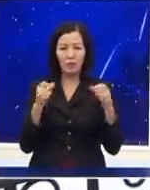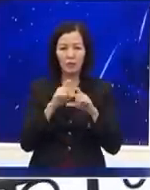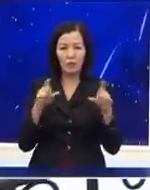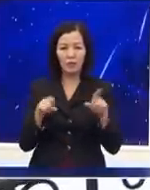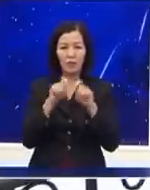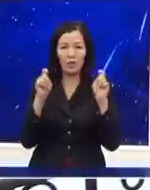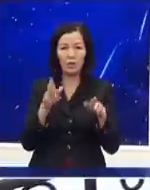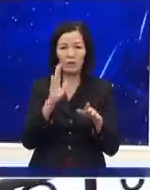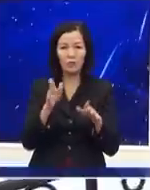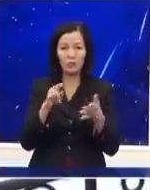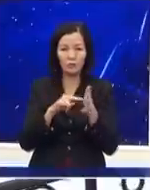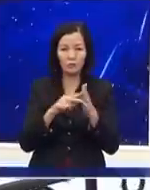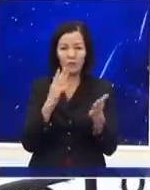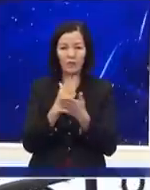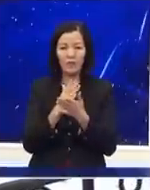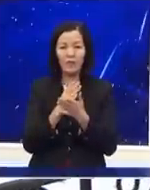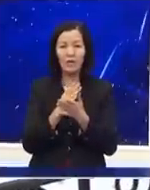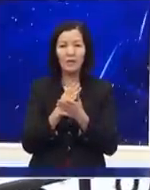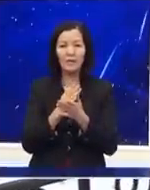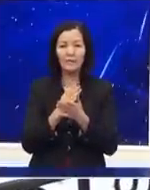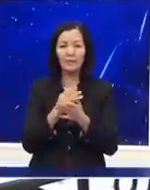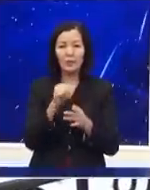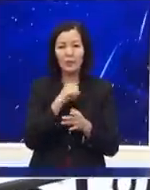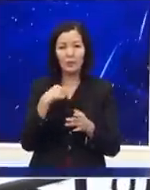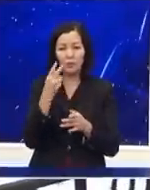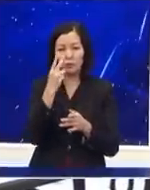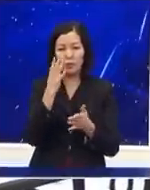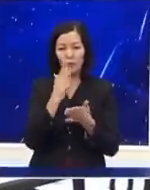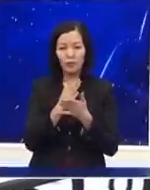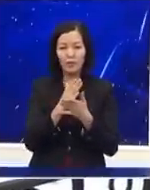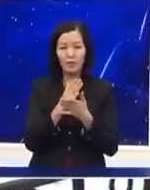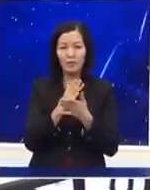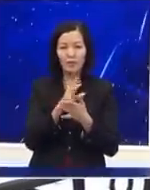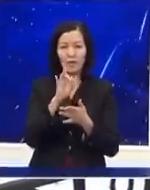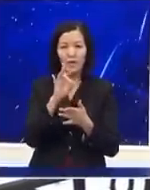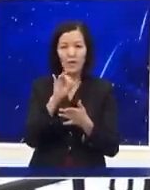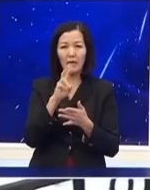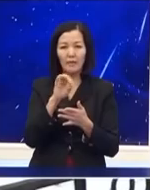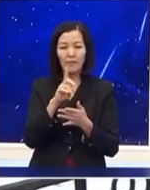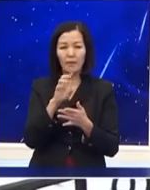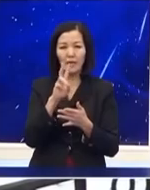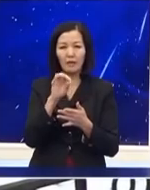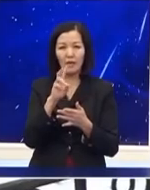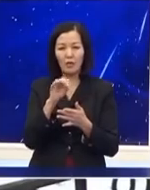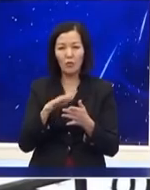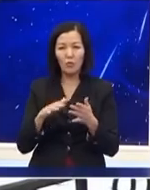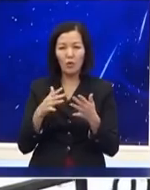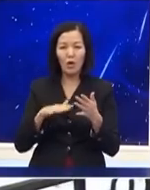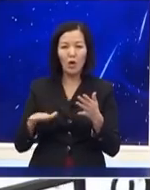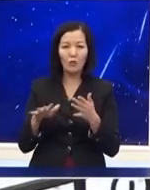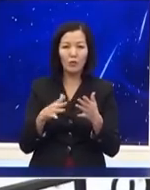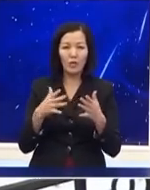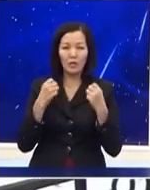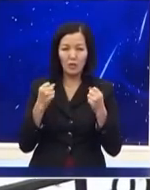кешендері қолданысқа беріледі деген жоспарда. Соның бірі міне өздеріңіз көріп отырған Райымбек ауданының Нарынқол ауылындағы дене шынықтыру сауықтыру